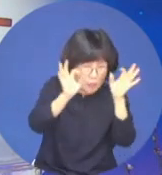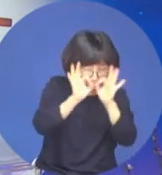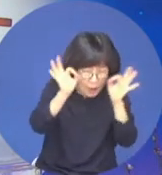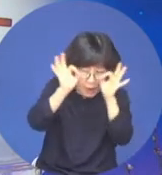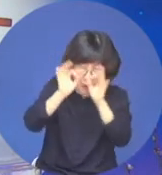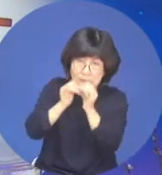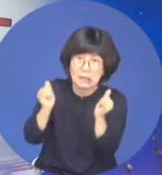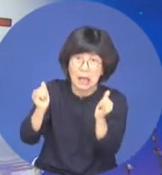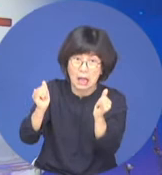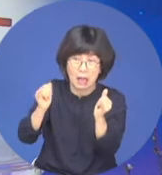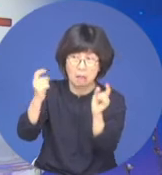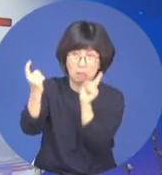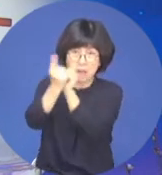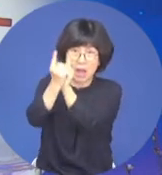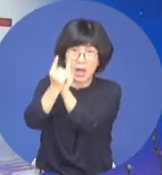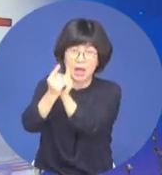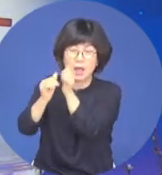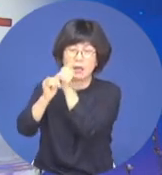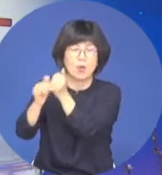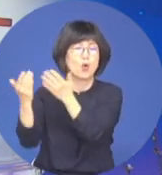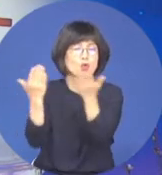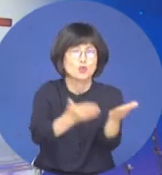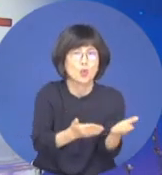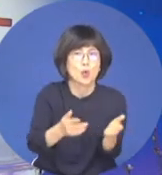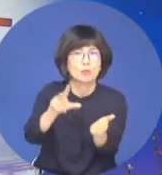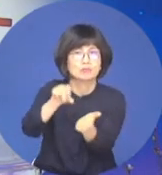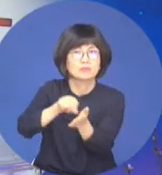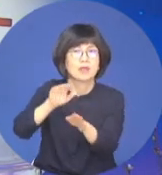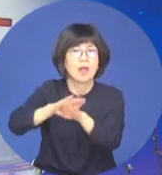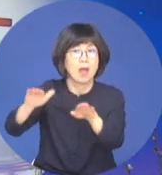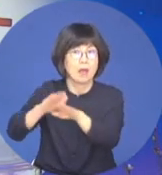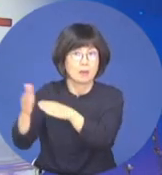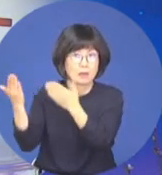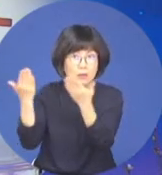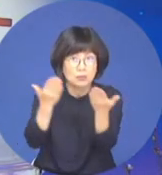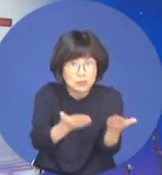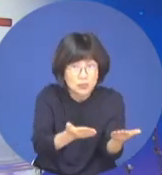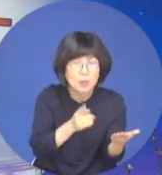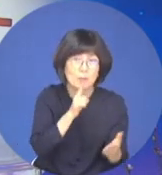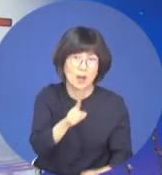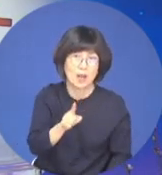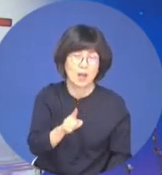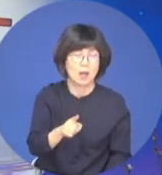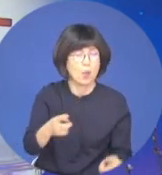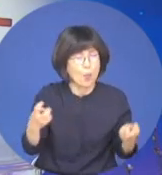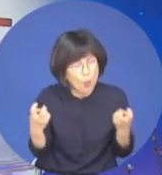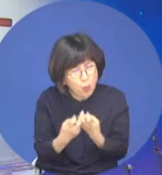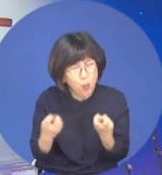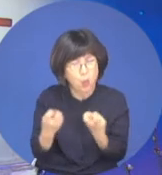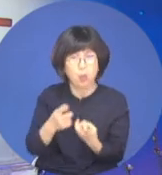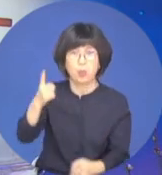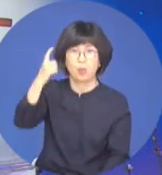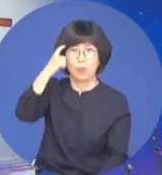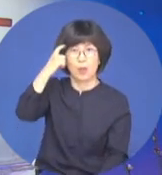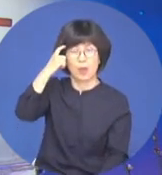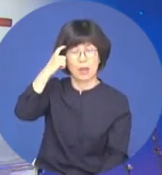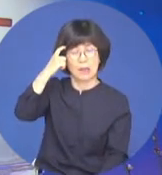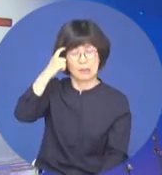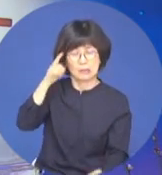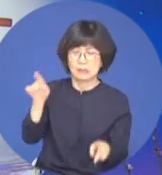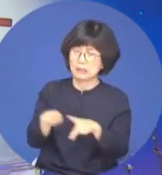주시고 문제를 해결해 주신다고 하는 믿음으로, 어찌하여 이해는 되지 않고 어찌할 바를 몰라도 주님께